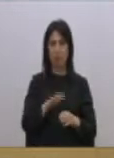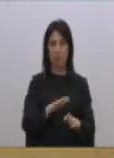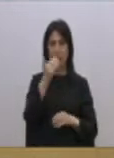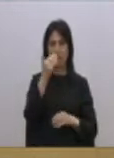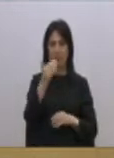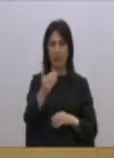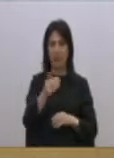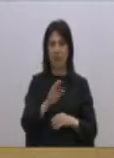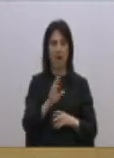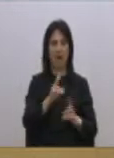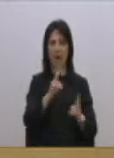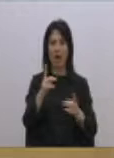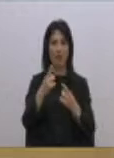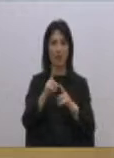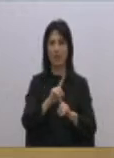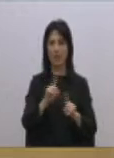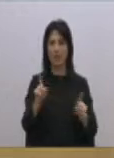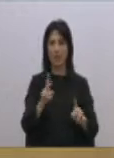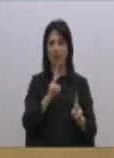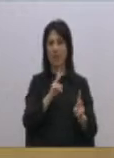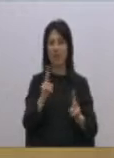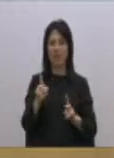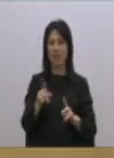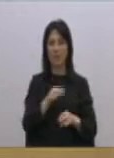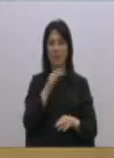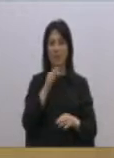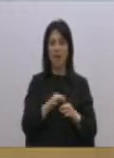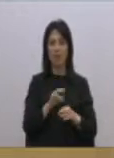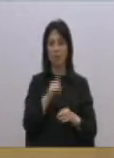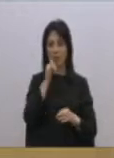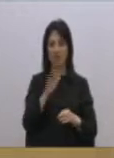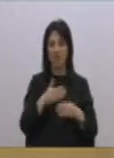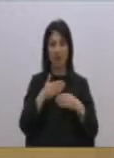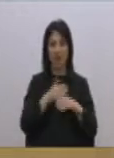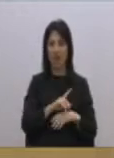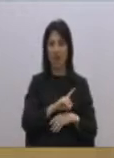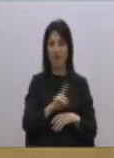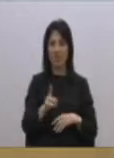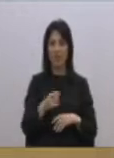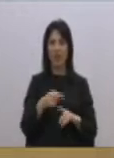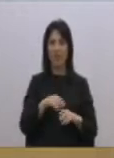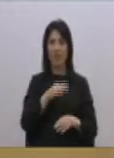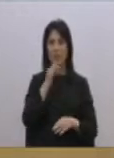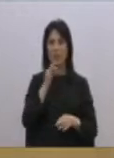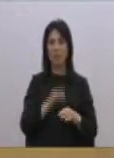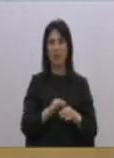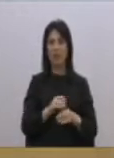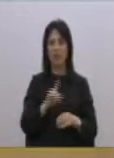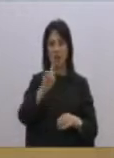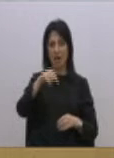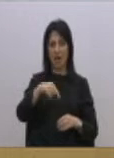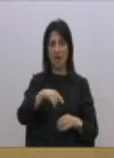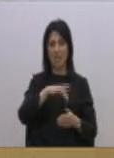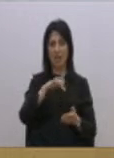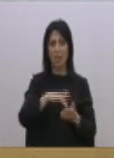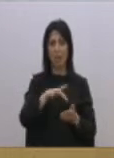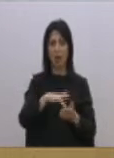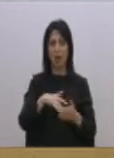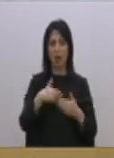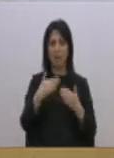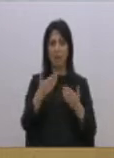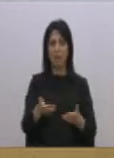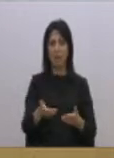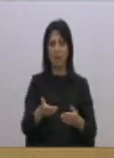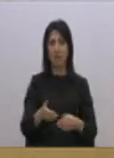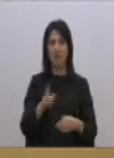სრულად თქვენ. არავისის ხვისი. ვერავისთან ამ პასუხისმგებლობას ვერ გაინაცლებთ, იმიტომ ეს პასუხისმგებლობა გაკისრიათ მოქალაქეების წინაშე